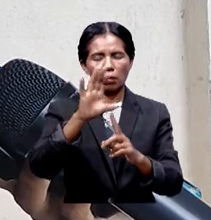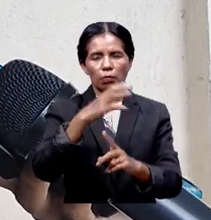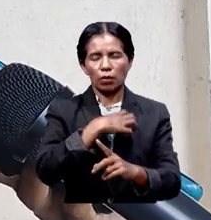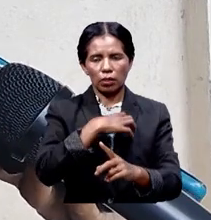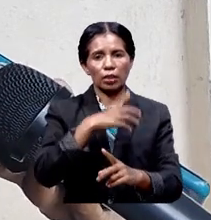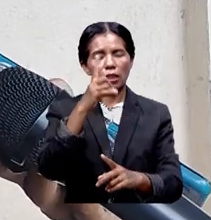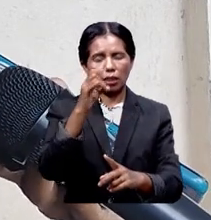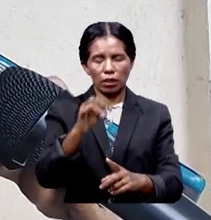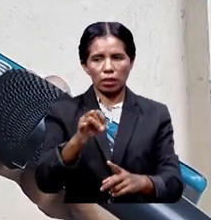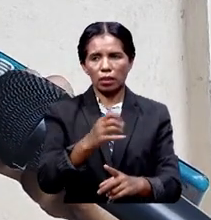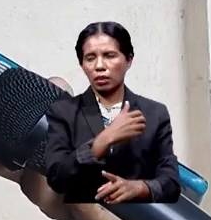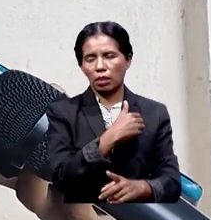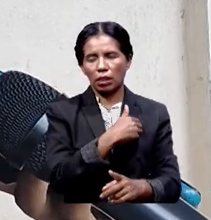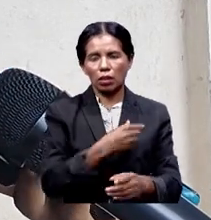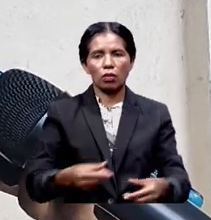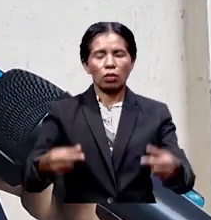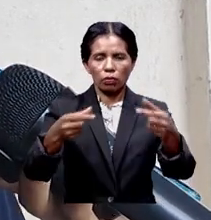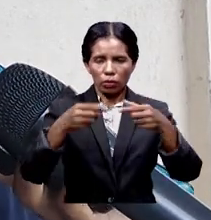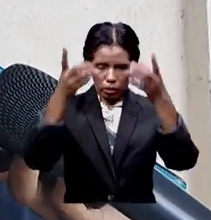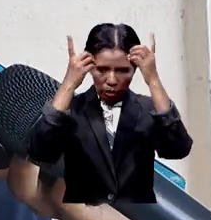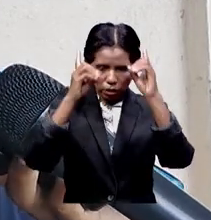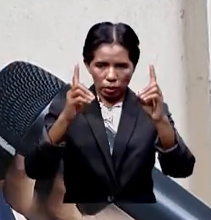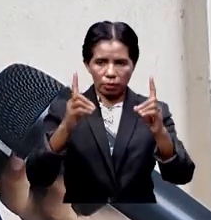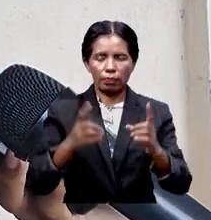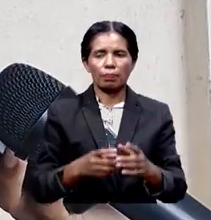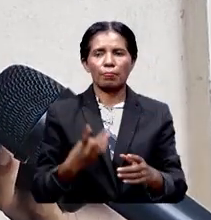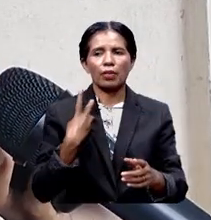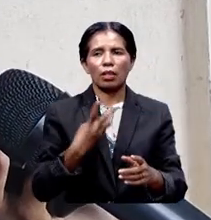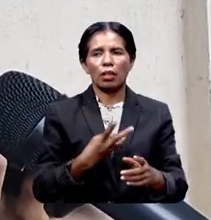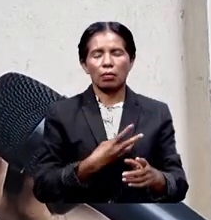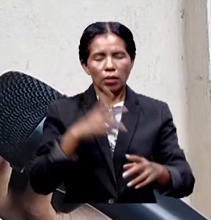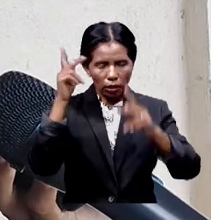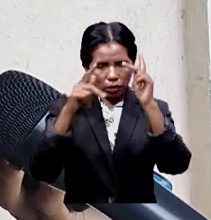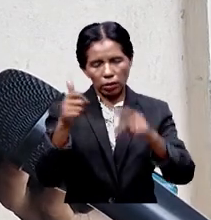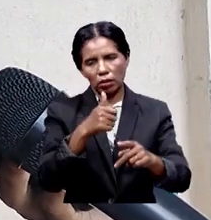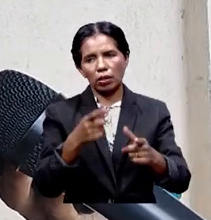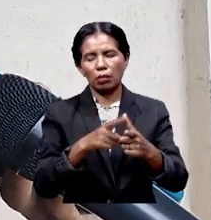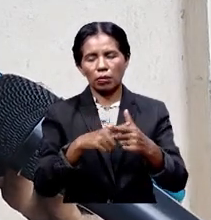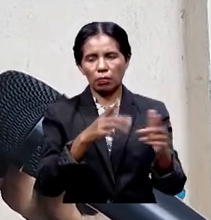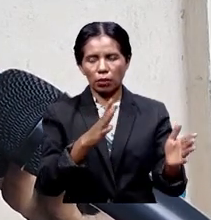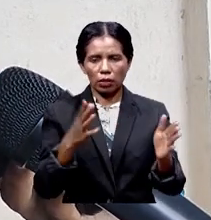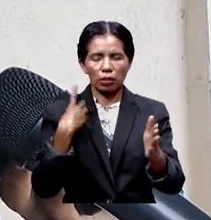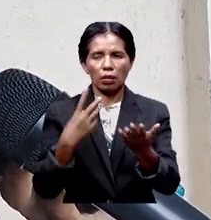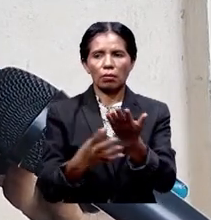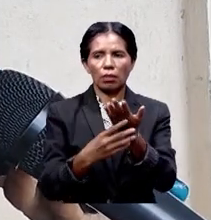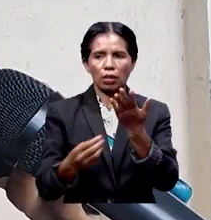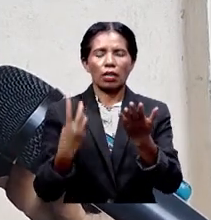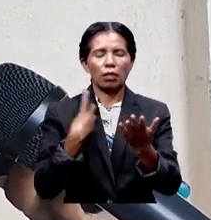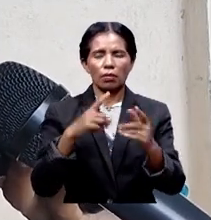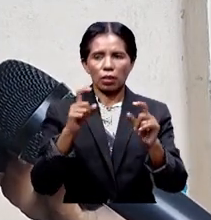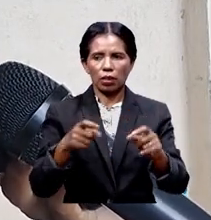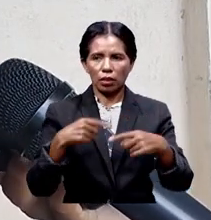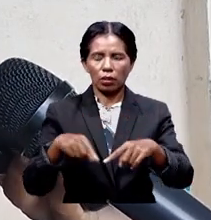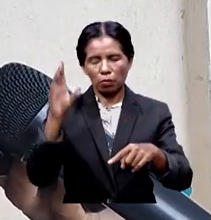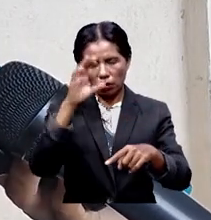sirau komando sirau ke Fordizau mai, irma ka am darma kasu walu, depois ya proses atau print out, am den serba sirau